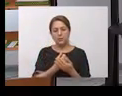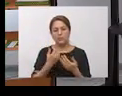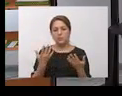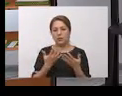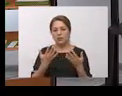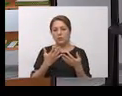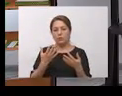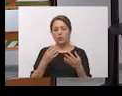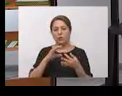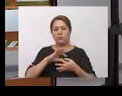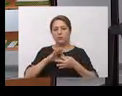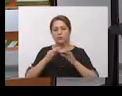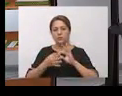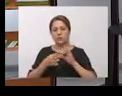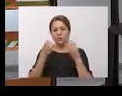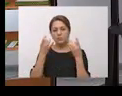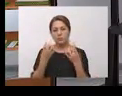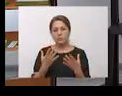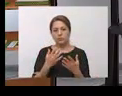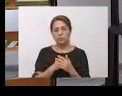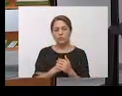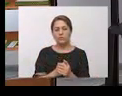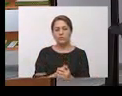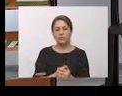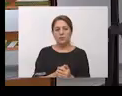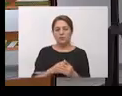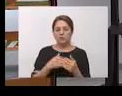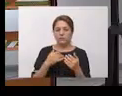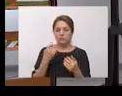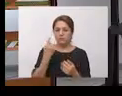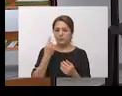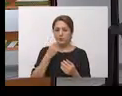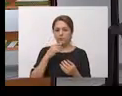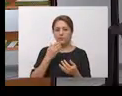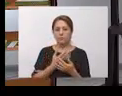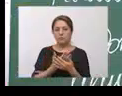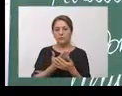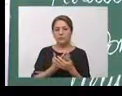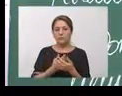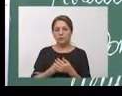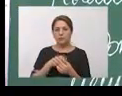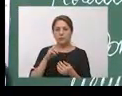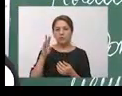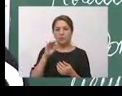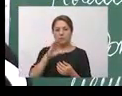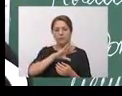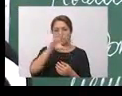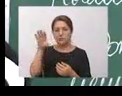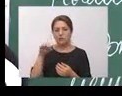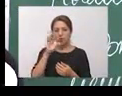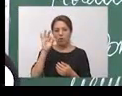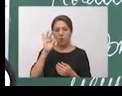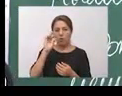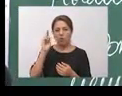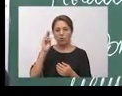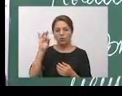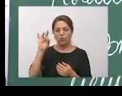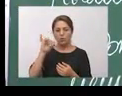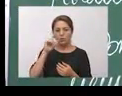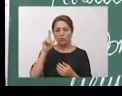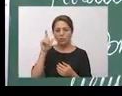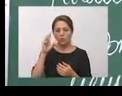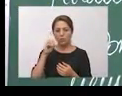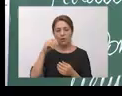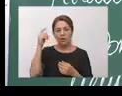этих предложений является простым. Итак, первый пример. По всей округе ливни льют,